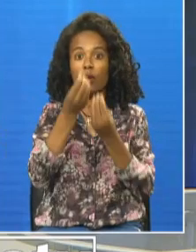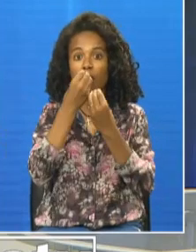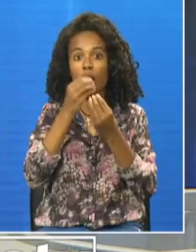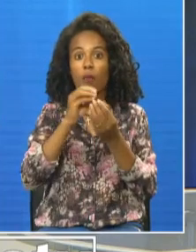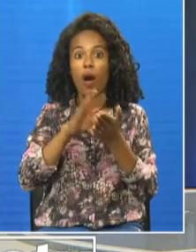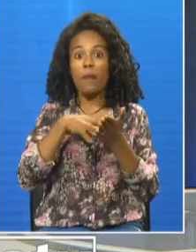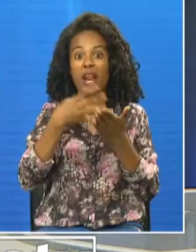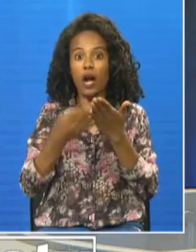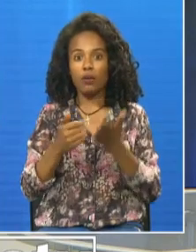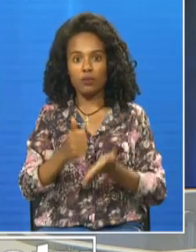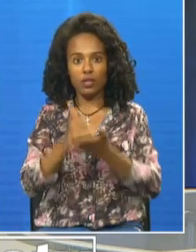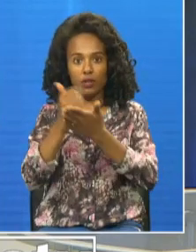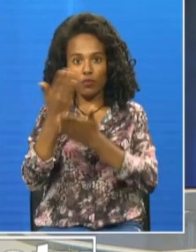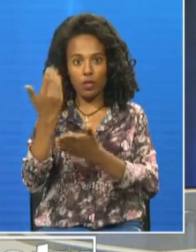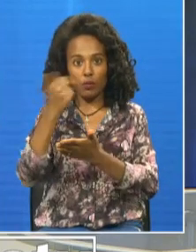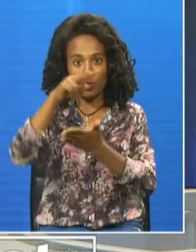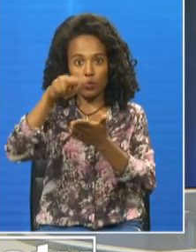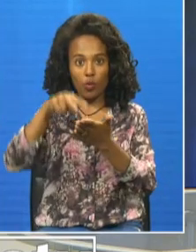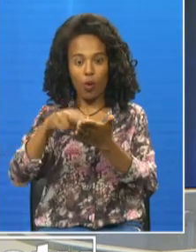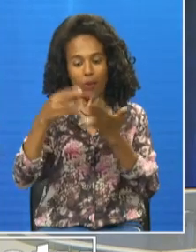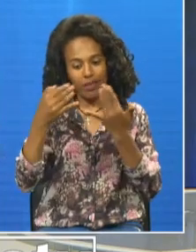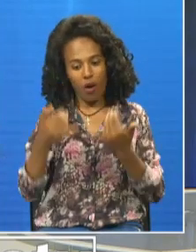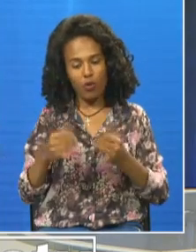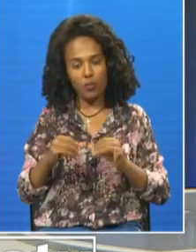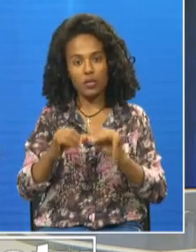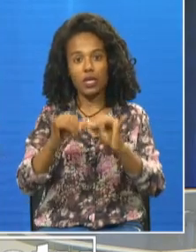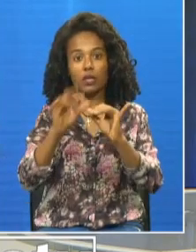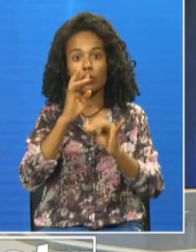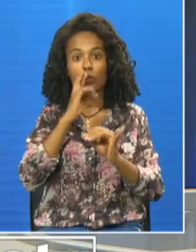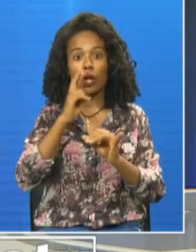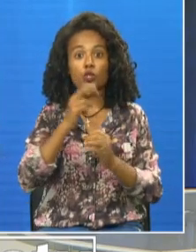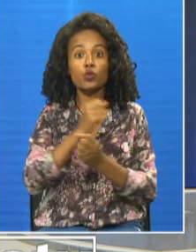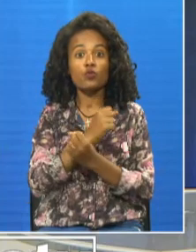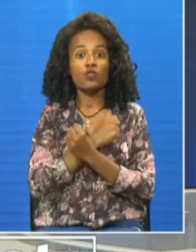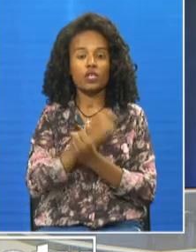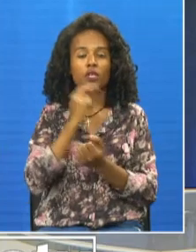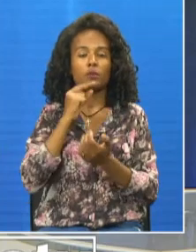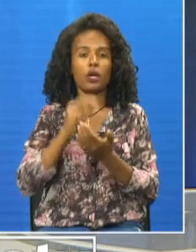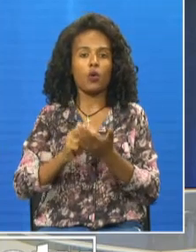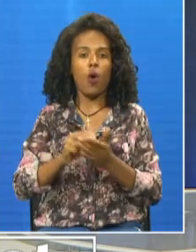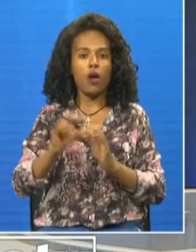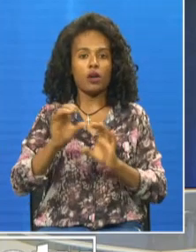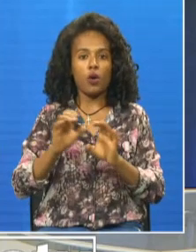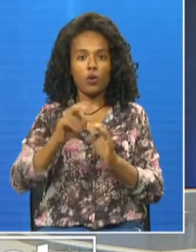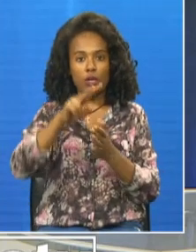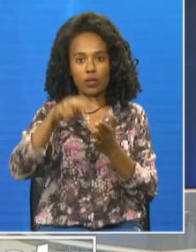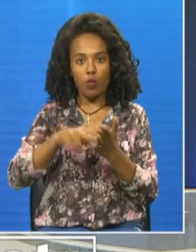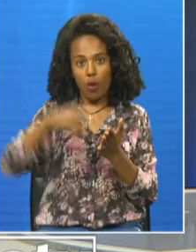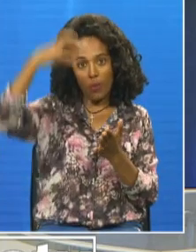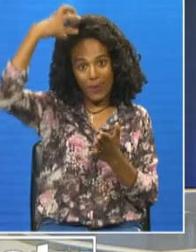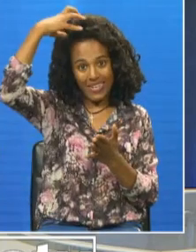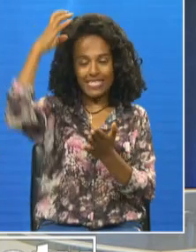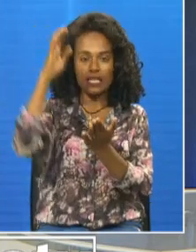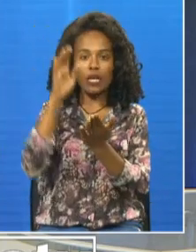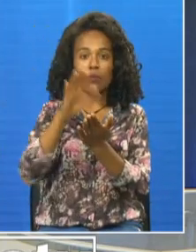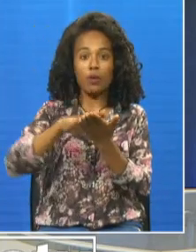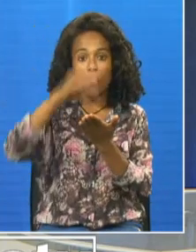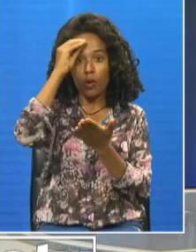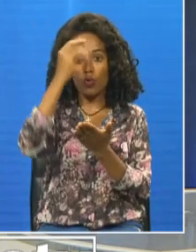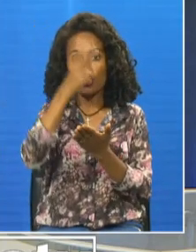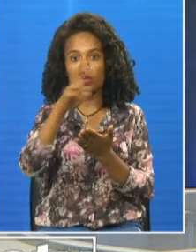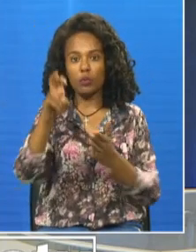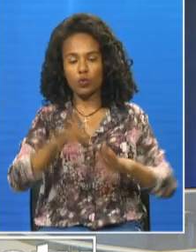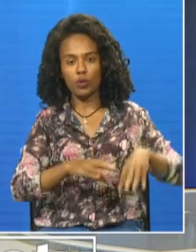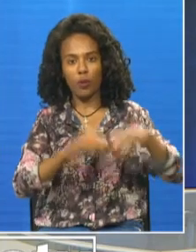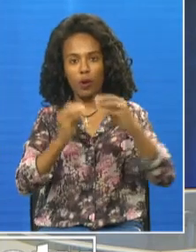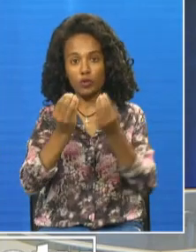አድራጊ ድርጅት ቁርስና ምሳ እንዲሁም የትምህርት ቁሳቁሶች ይሟላላት ነበር። ዛሬም በዚህ የጭንቀት ጊዜ ከድርጅቱና ከማህበረሰቡ